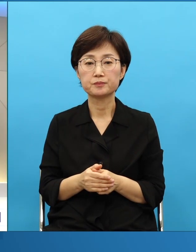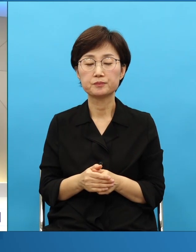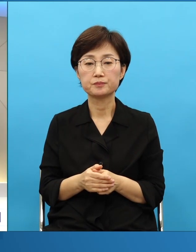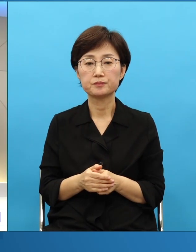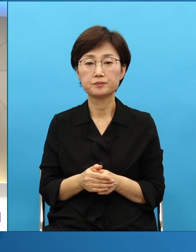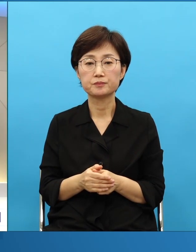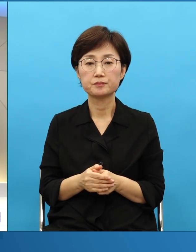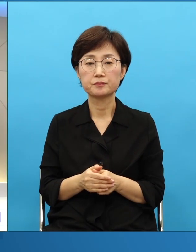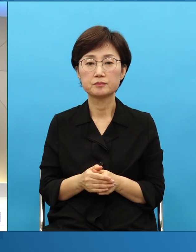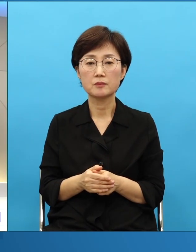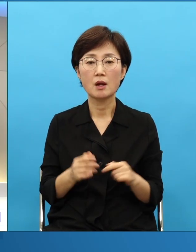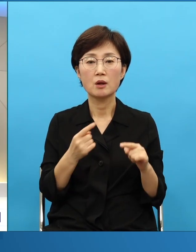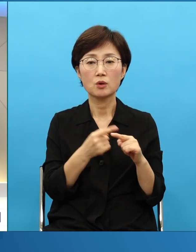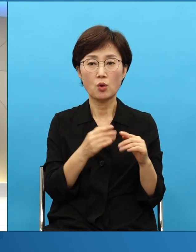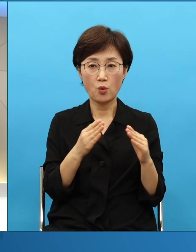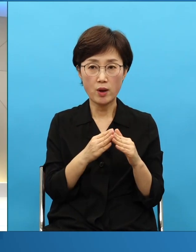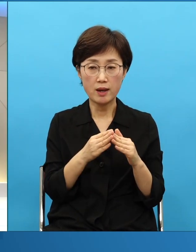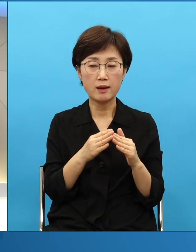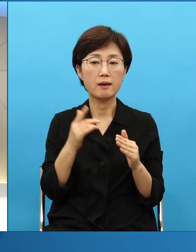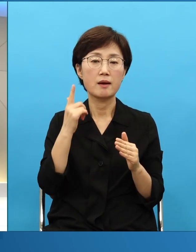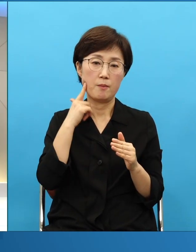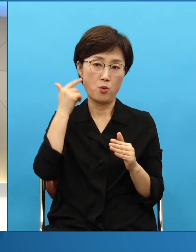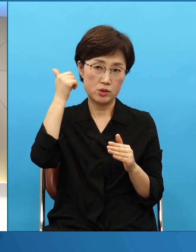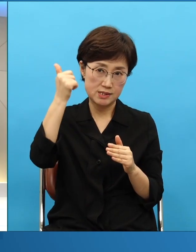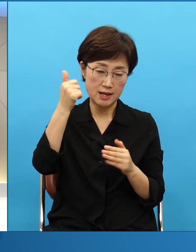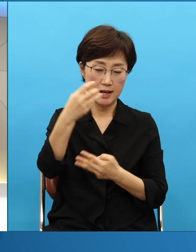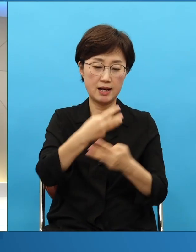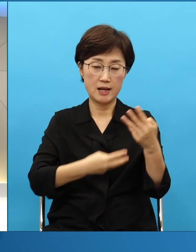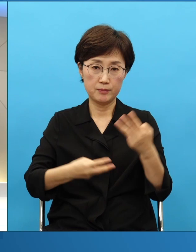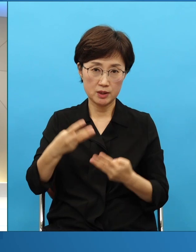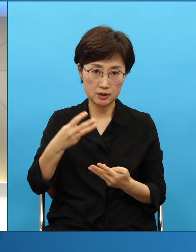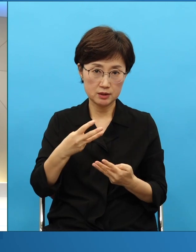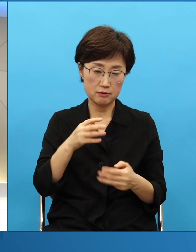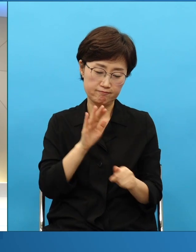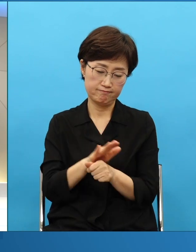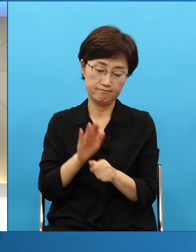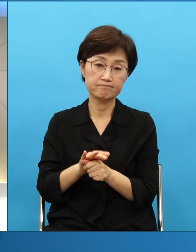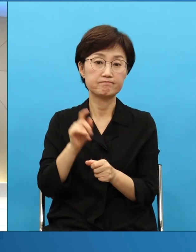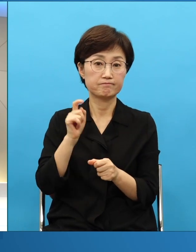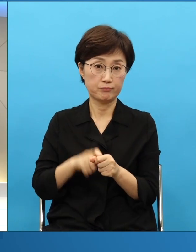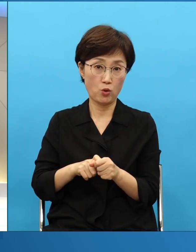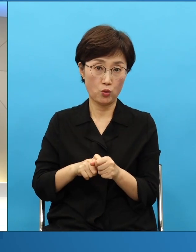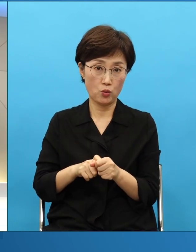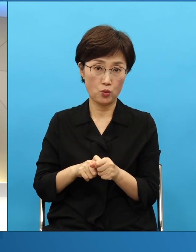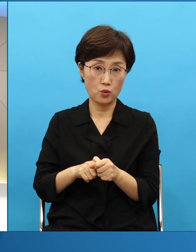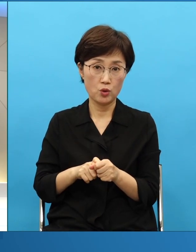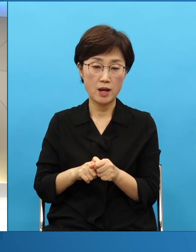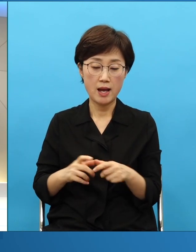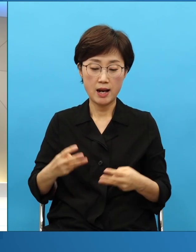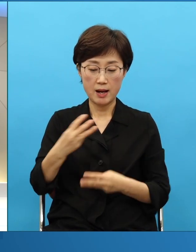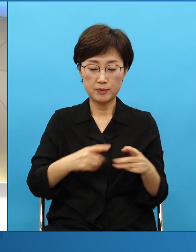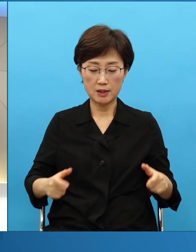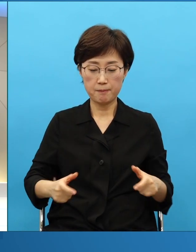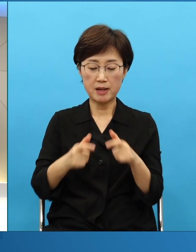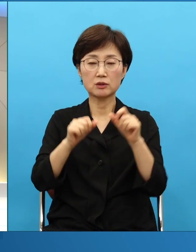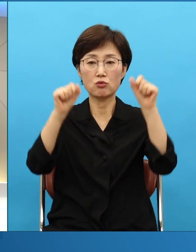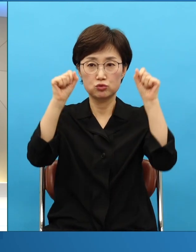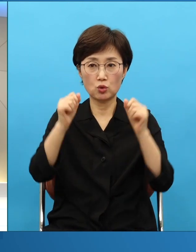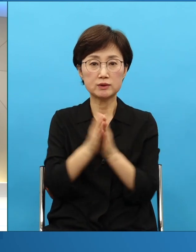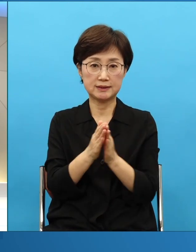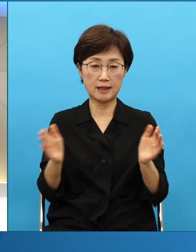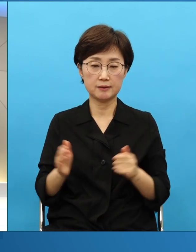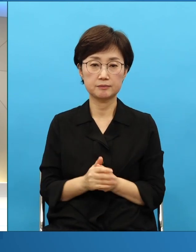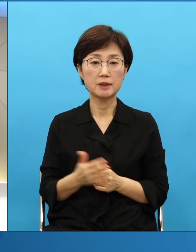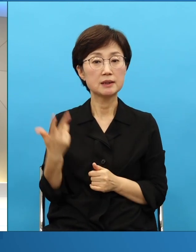하나님이 세우신 교회와 목회자, 랩넌트를 절대망대로 세우는 237 랩넌트 망대운동. 지난주엔